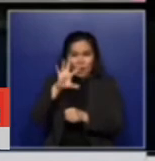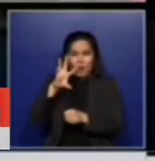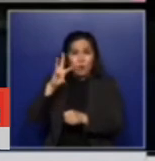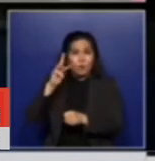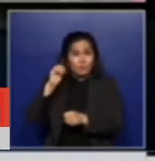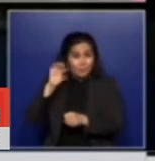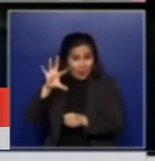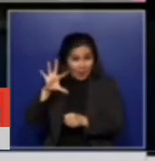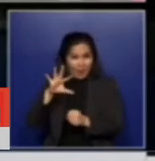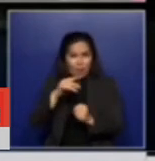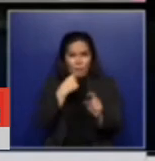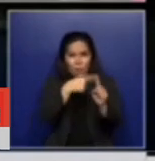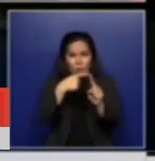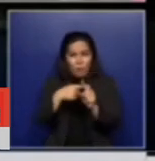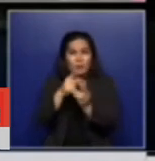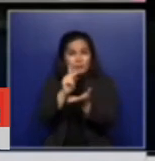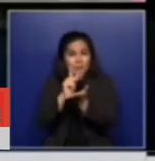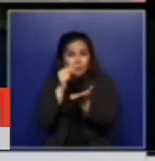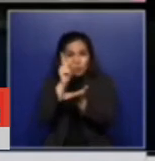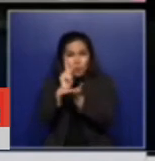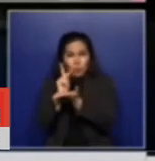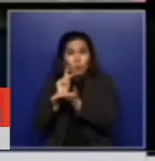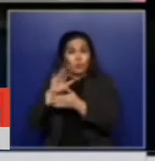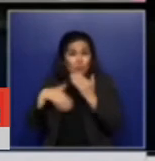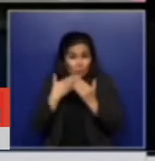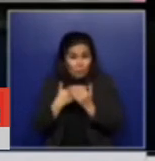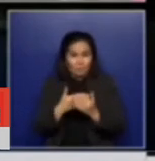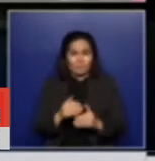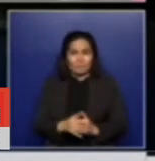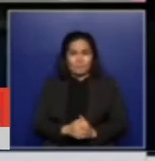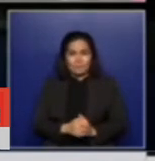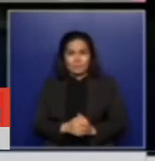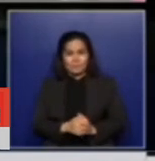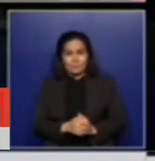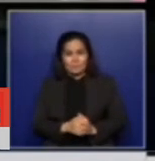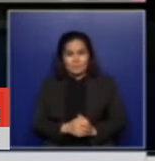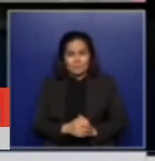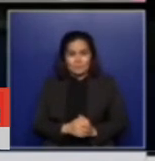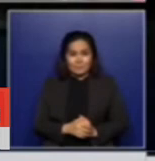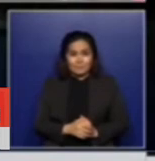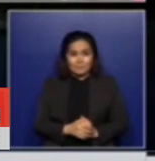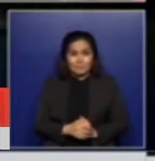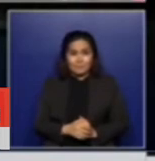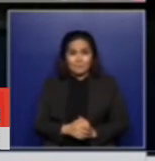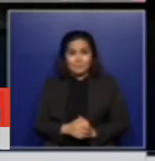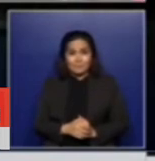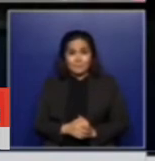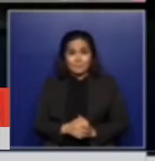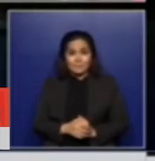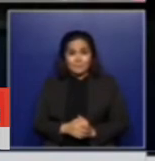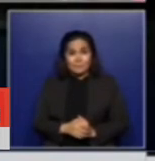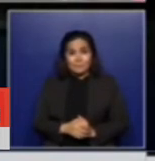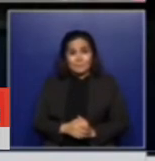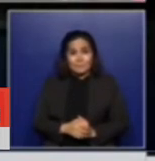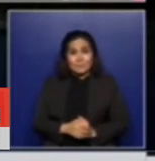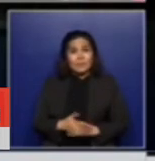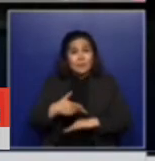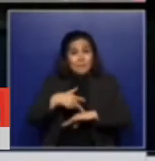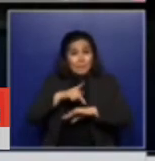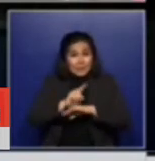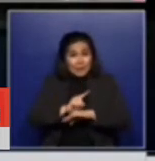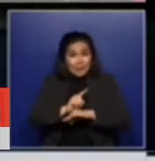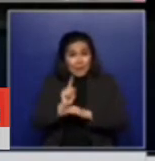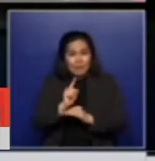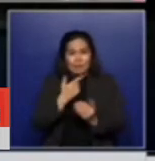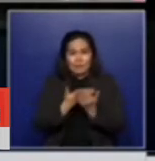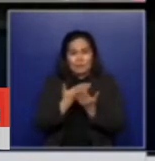2565ถ้าท่านยังโชคดีไปกู้ได้นะครับมันยังไม่เต็มเพดานเนี่ยท่านประธานที่เคารพครับท่านจะใช้เวลาชำระคื